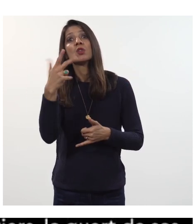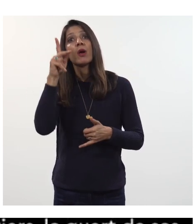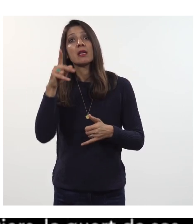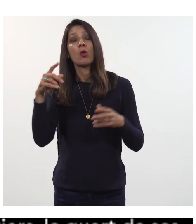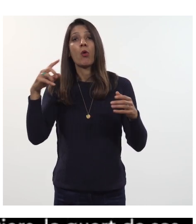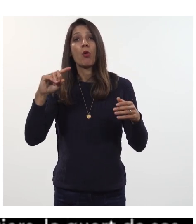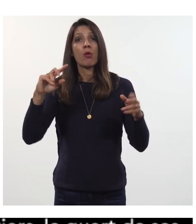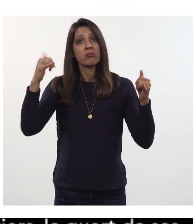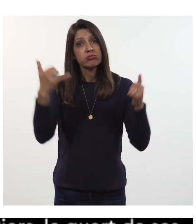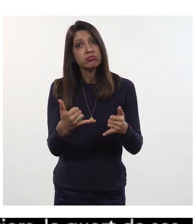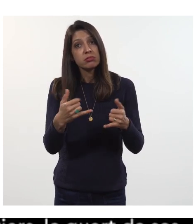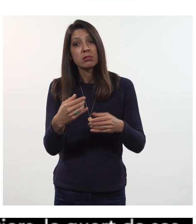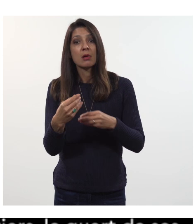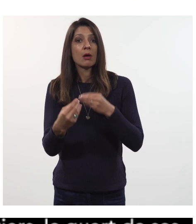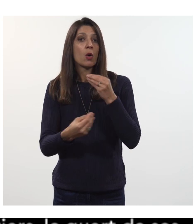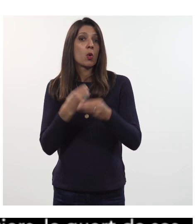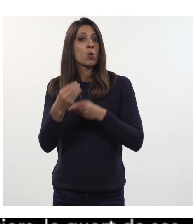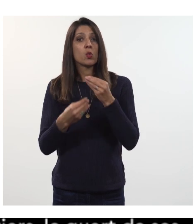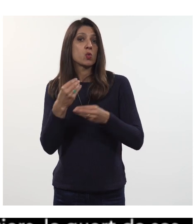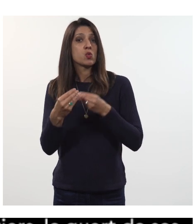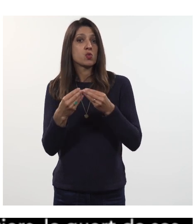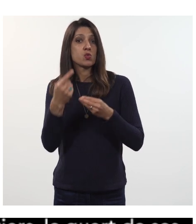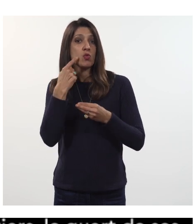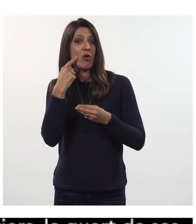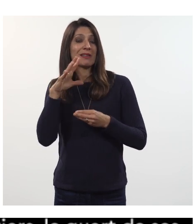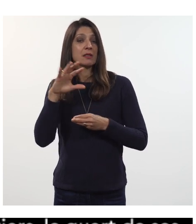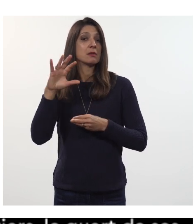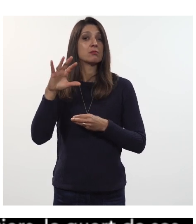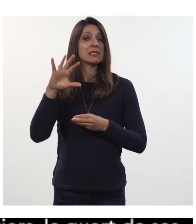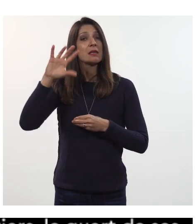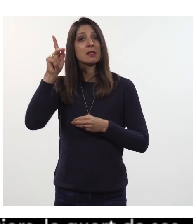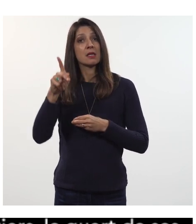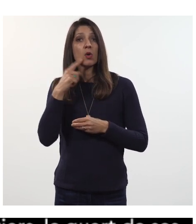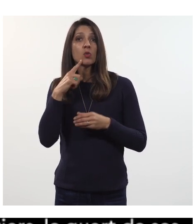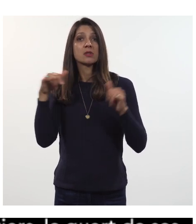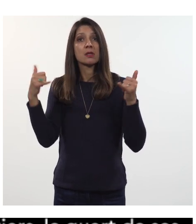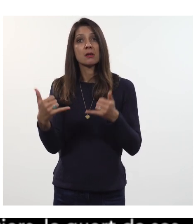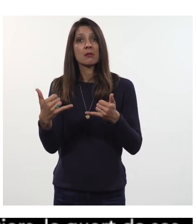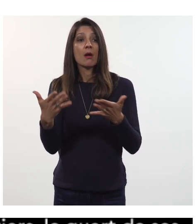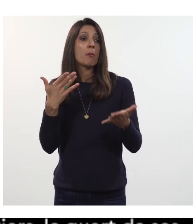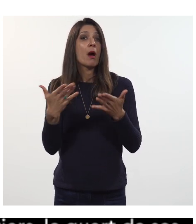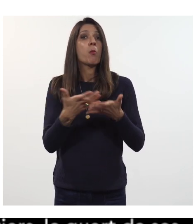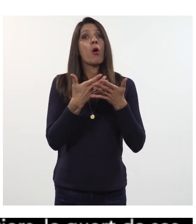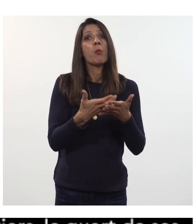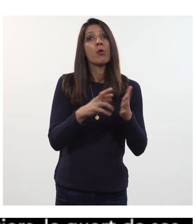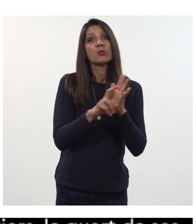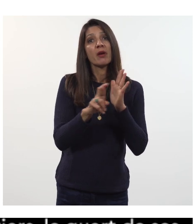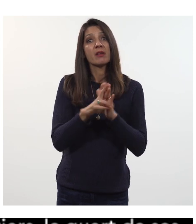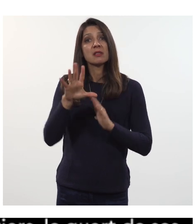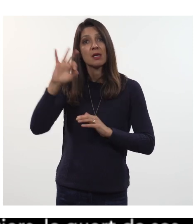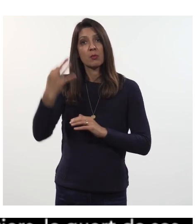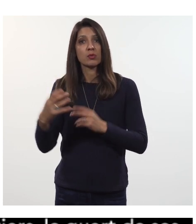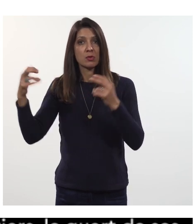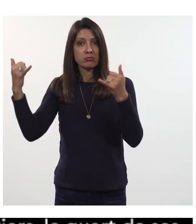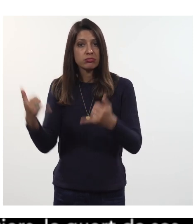si l'IMC est à plus de 16. L'amaigrissement aussi, 5% par rapport au poids de référence, le périmètre brachial en fonction de